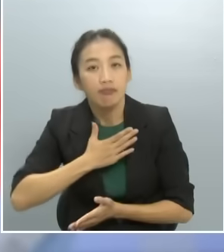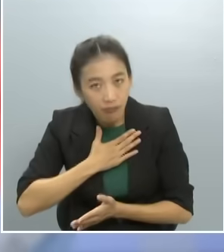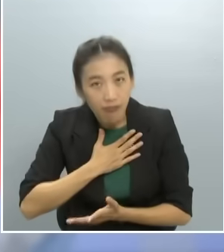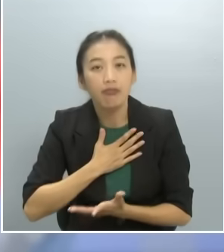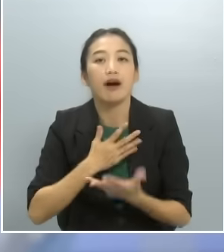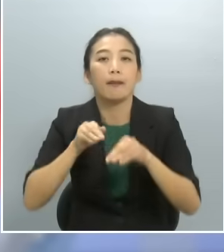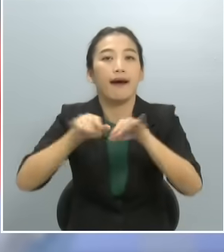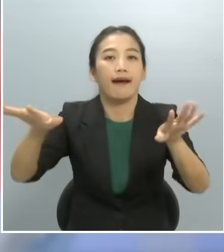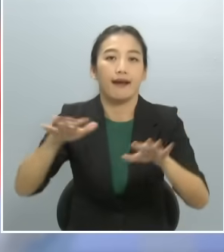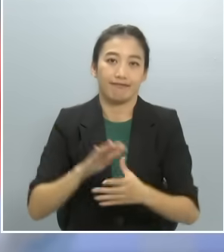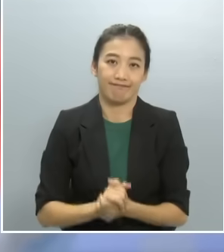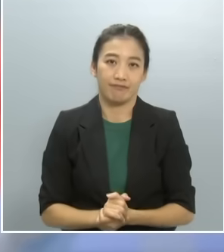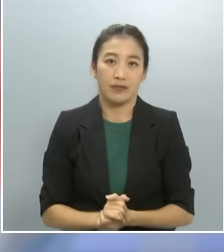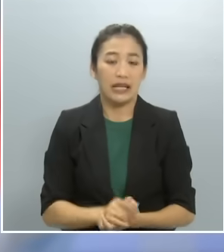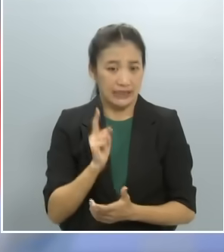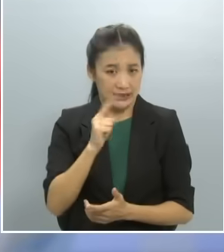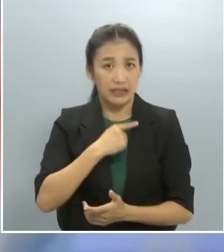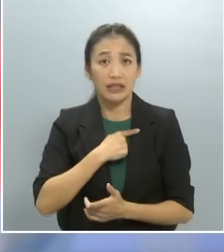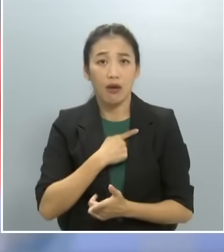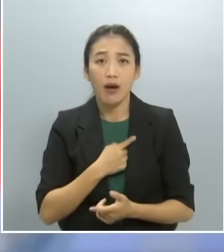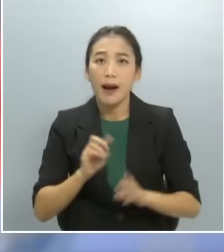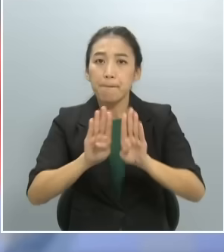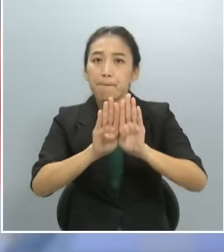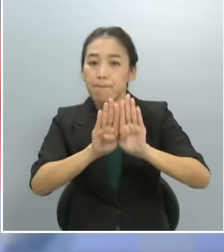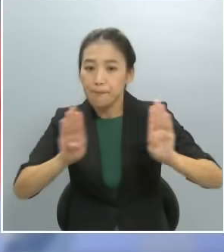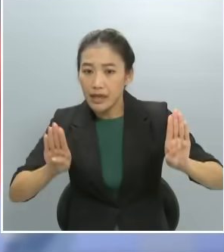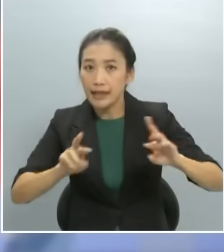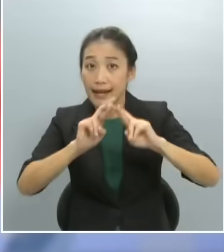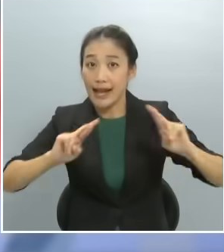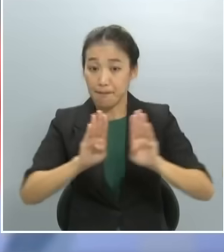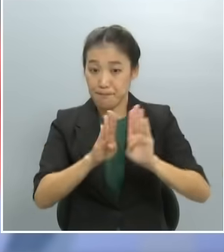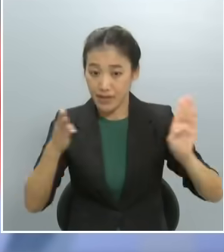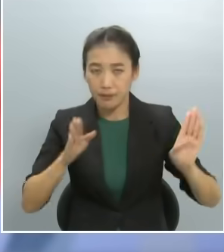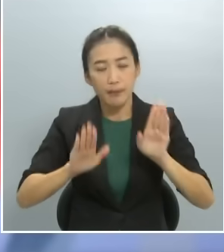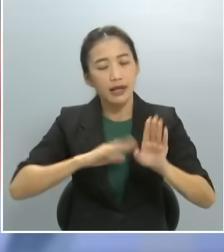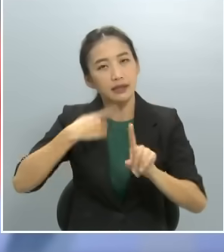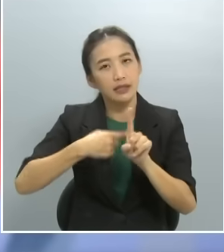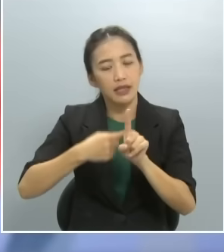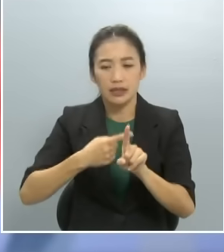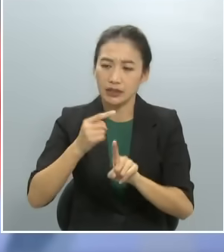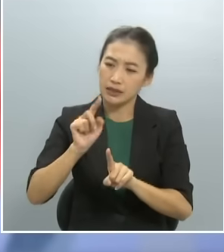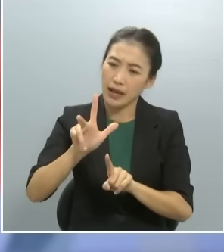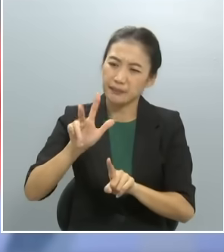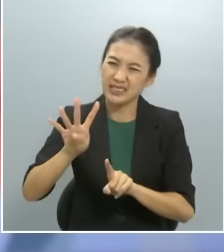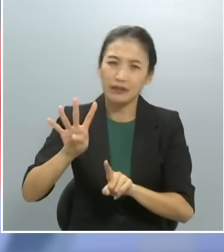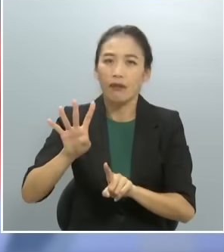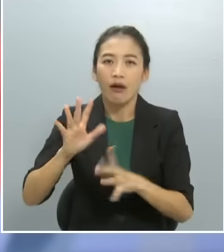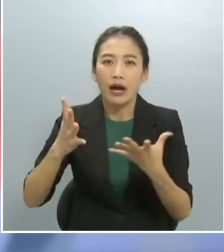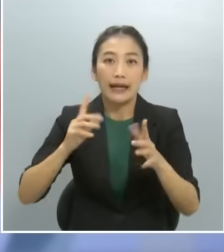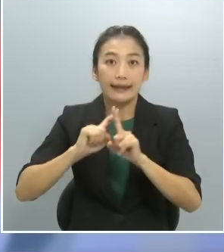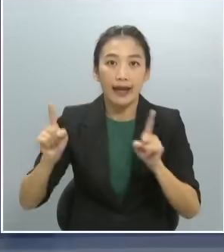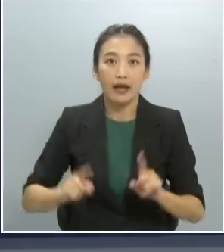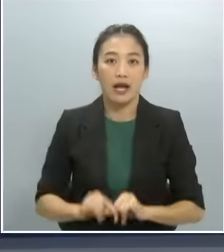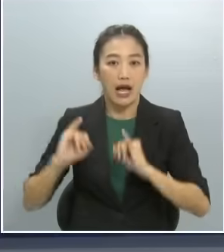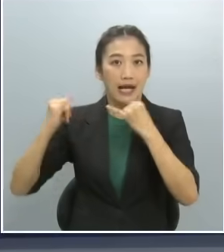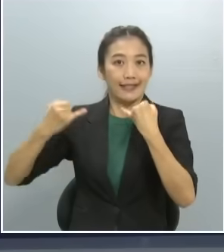ปรากฏผมเปิดได้ประมาณสัก 3-4เดือนมีร้านมีเจ้าของลิขสิทธิ์ที่ชื่อว่ามอนไอศกรีม